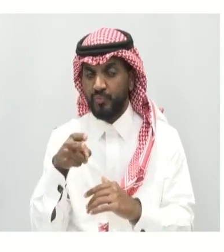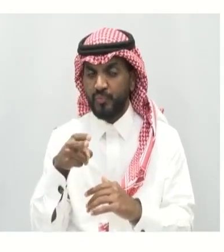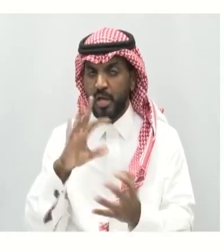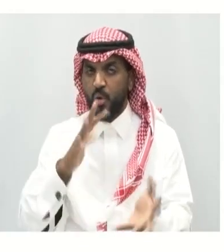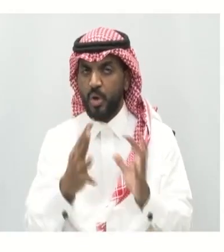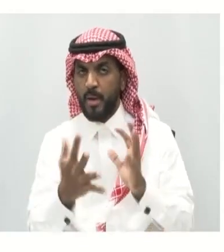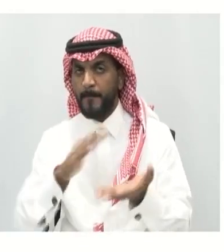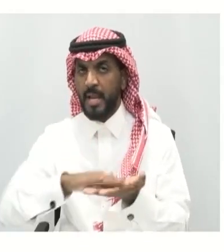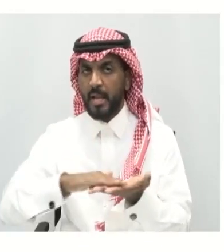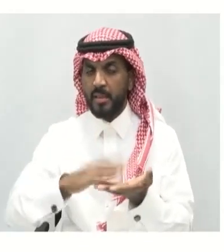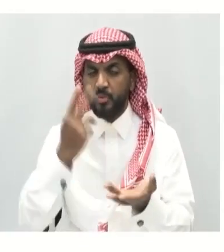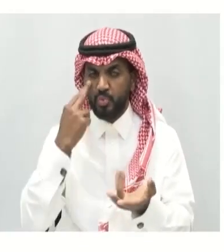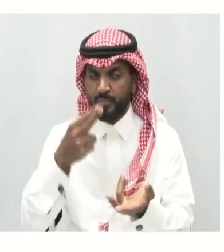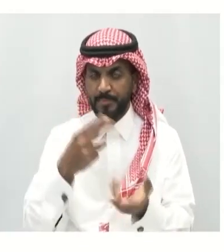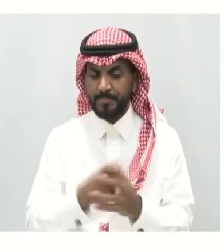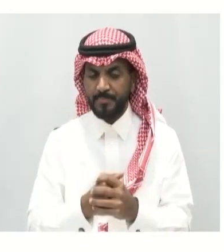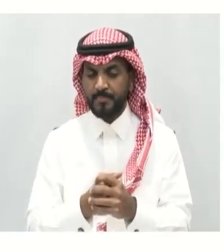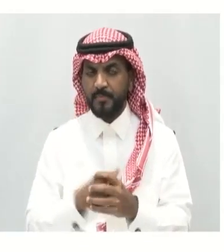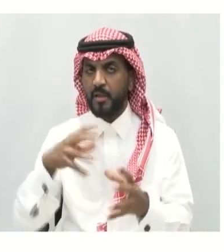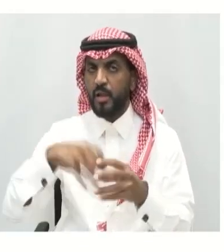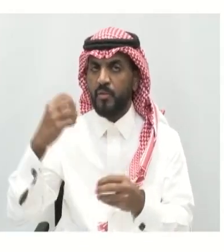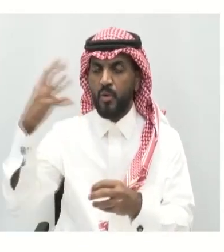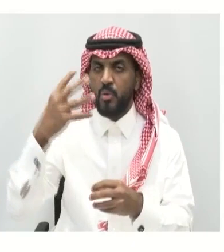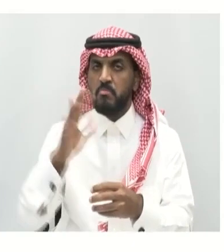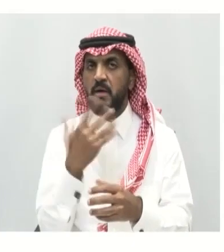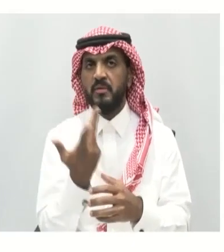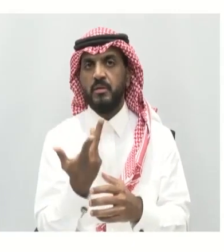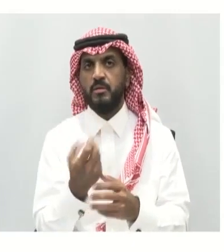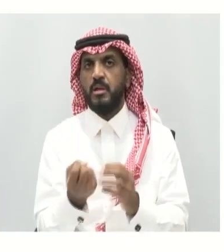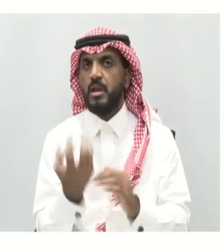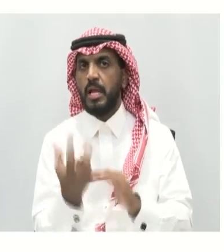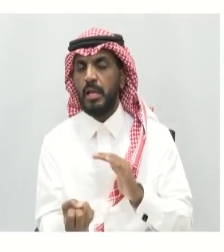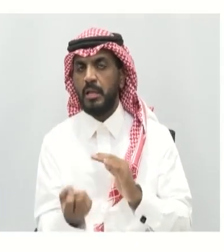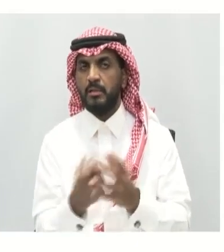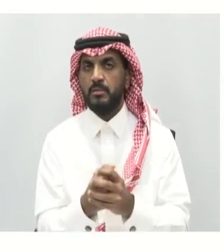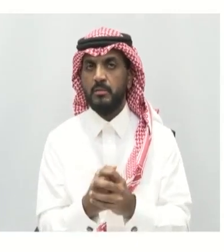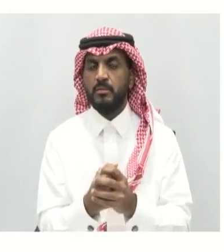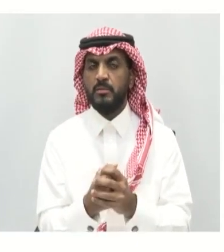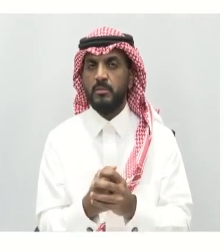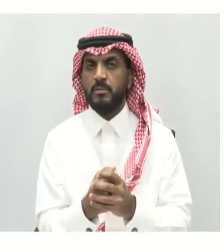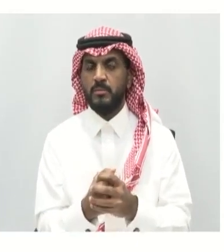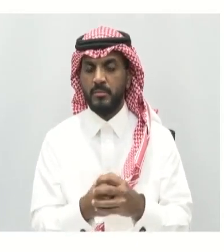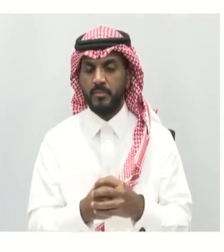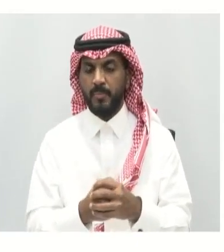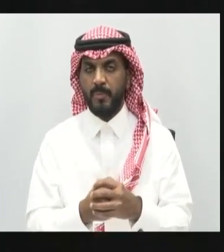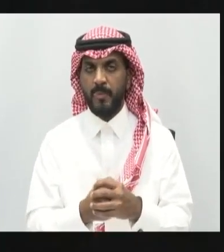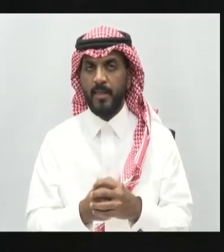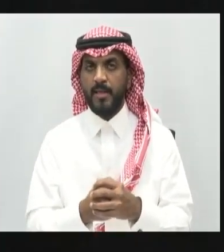كوكب الارض لو انه يطلع ضو كان ما عندنا ليل لكنه